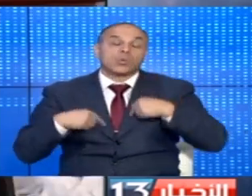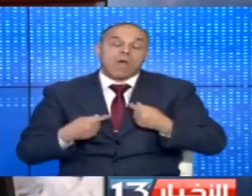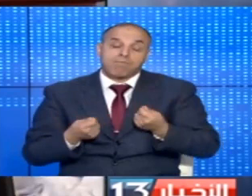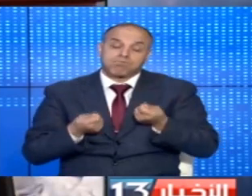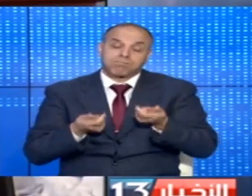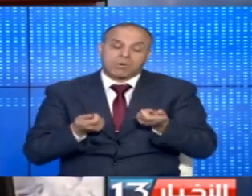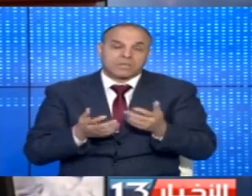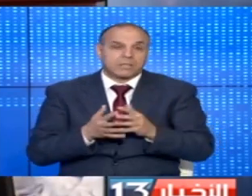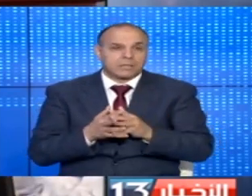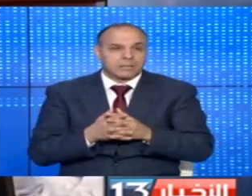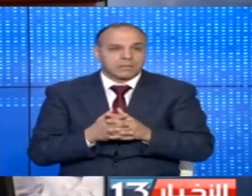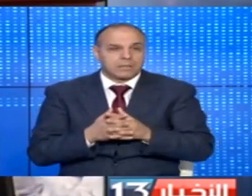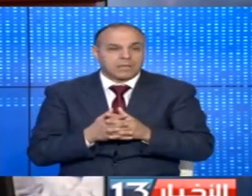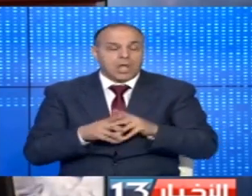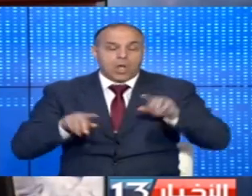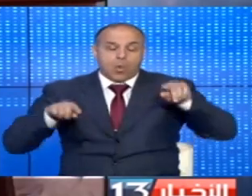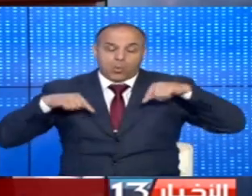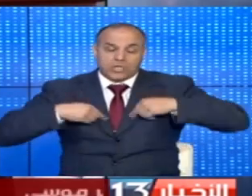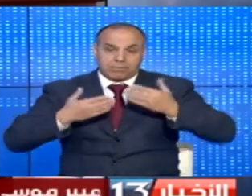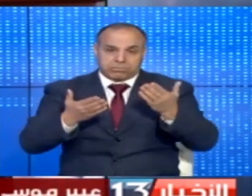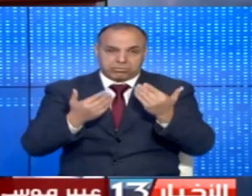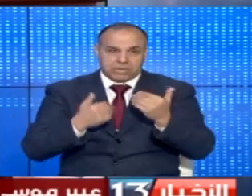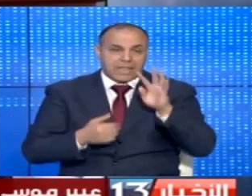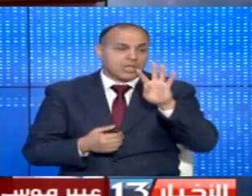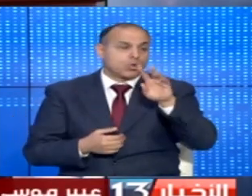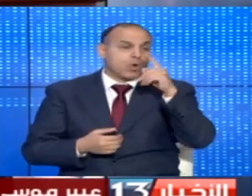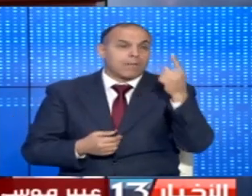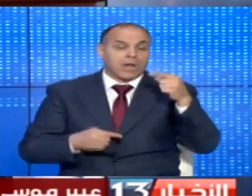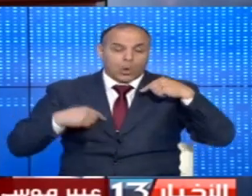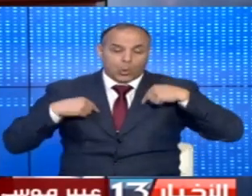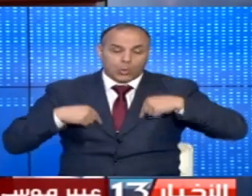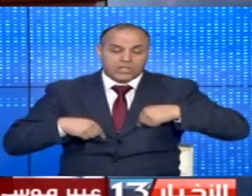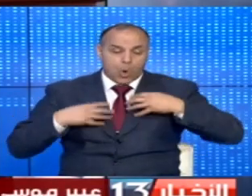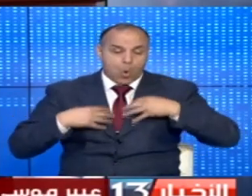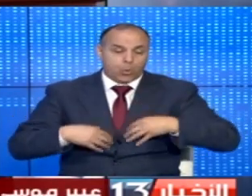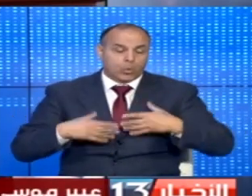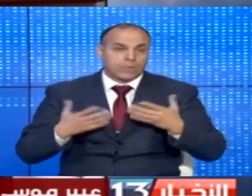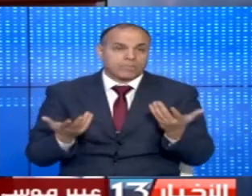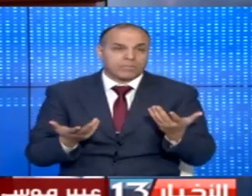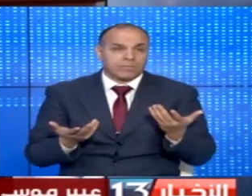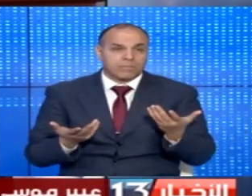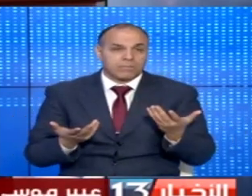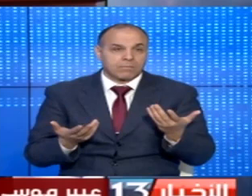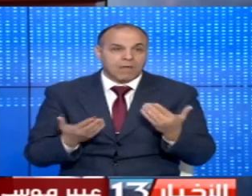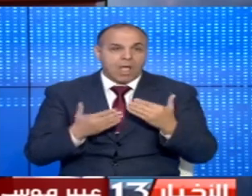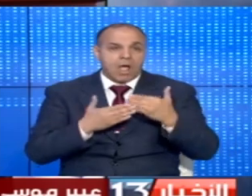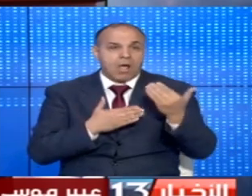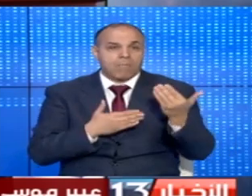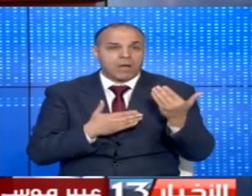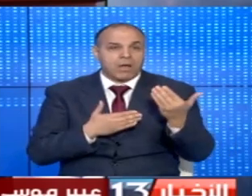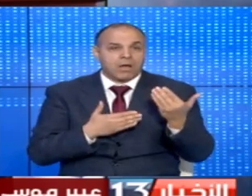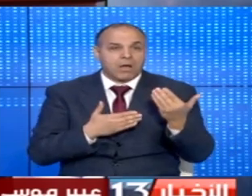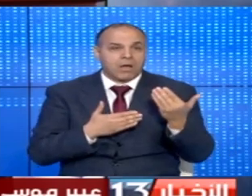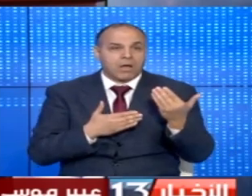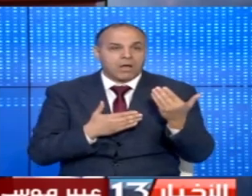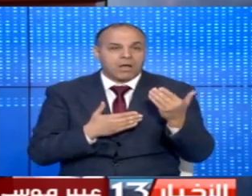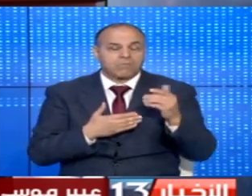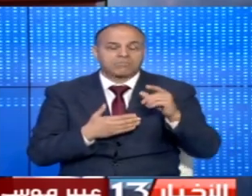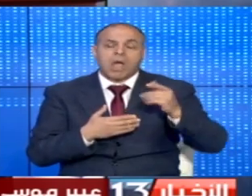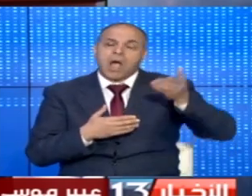اتيتم حكومه فيها سنه واربعين يعني تجاوز حكومه الصين